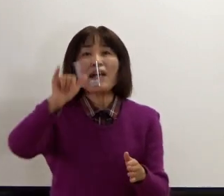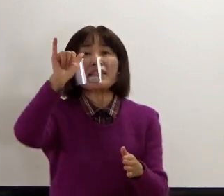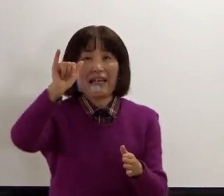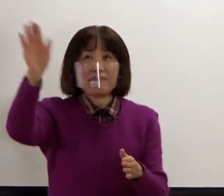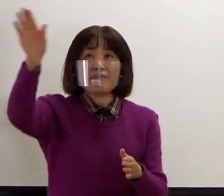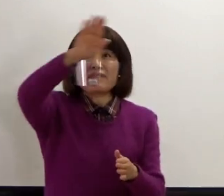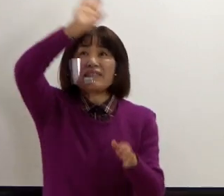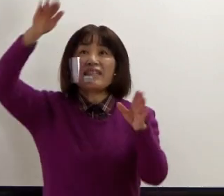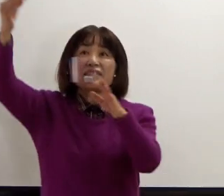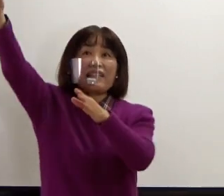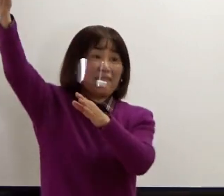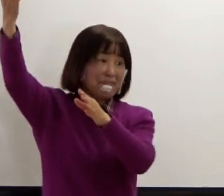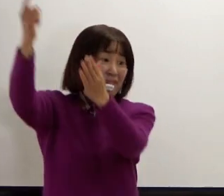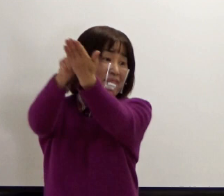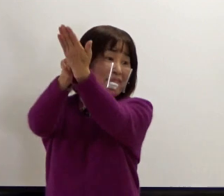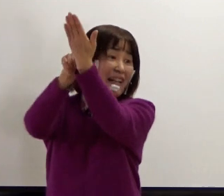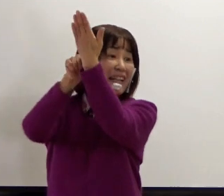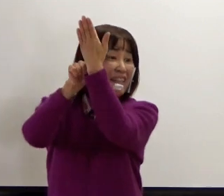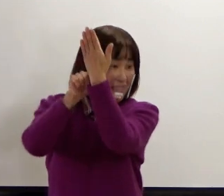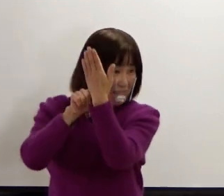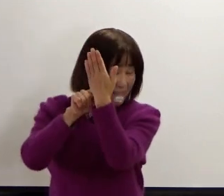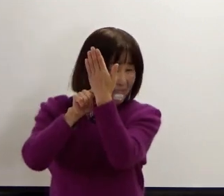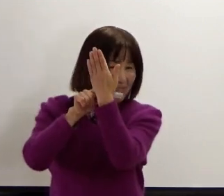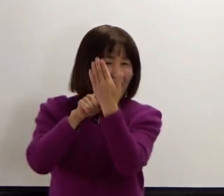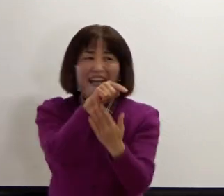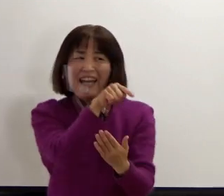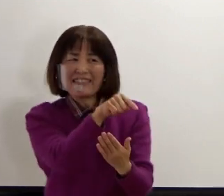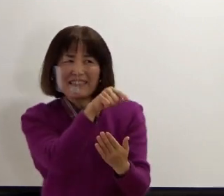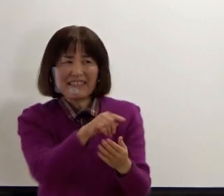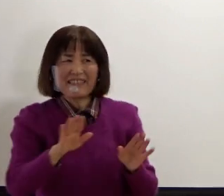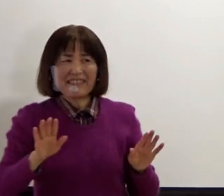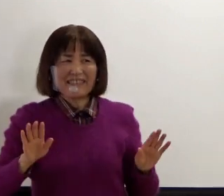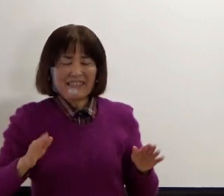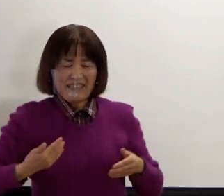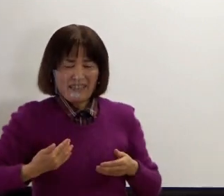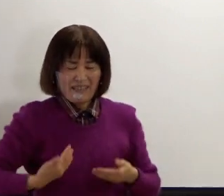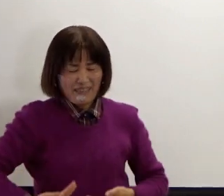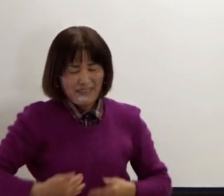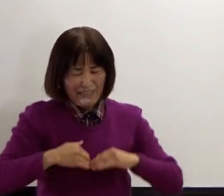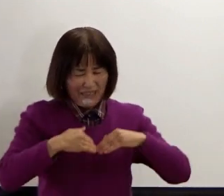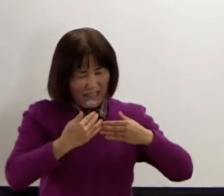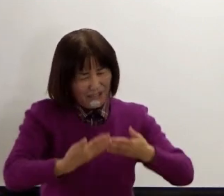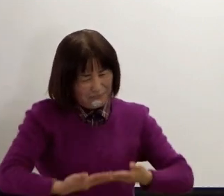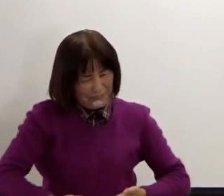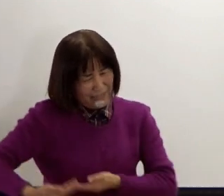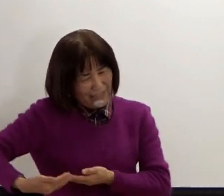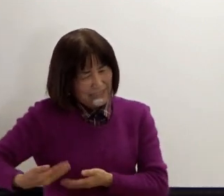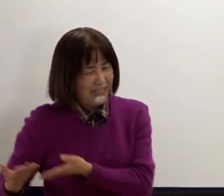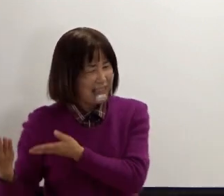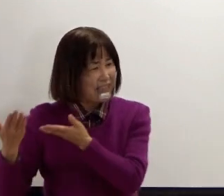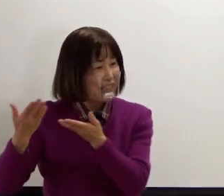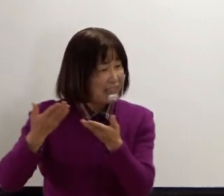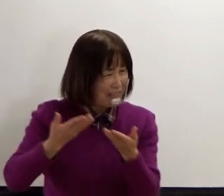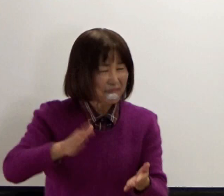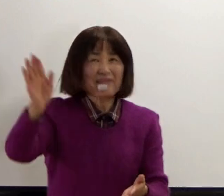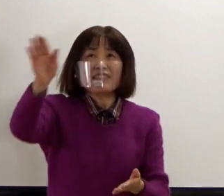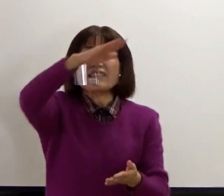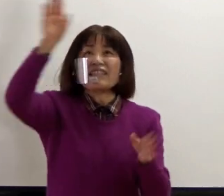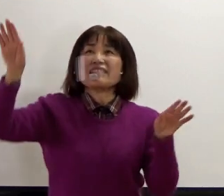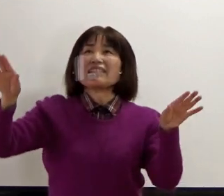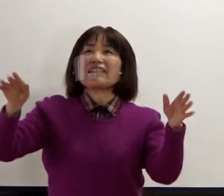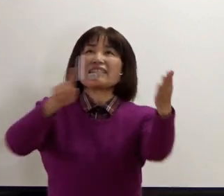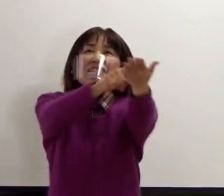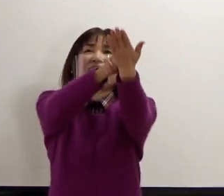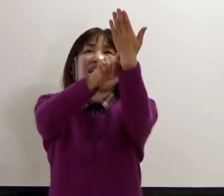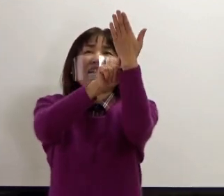女性であるマリアにですね、子供が与えられると、これまた天使が現れて、告げるっていうですね、この話をちょっと